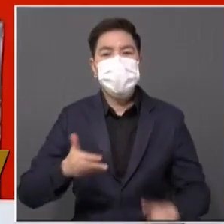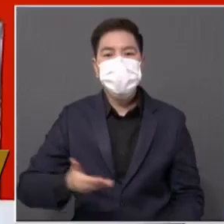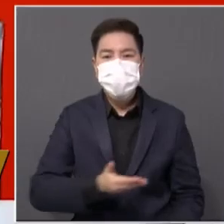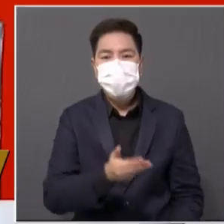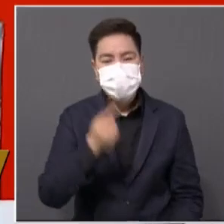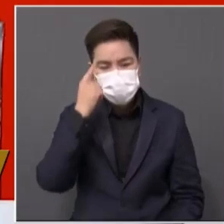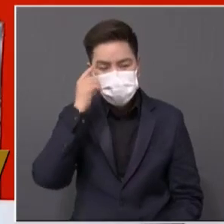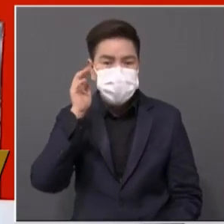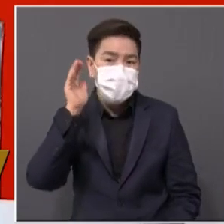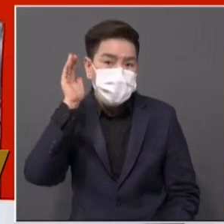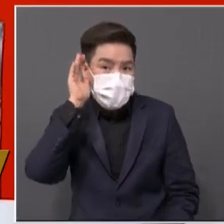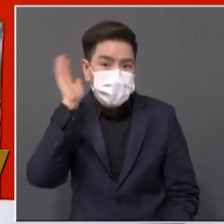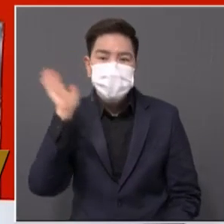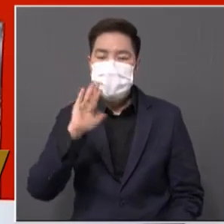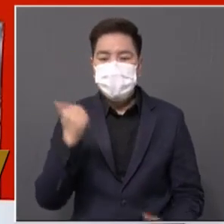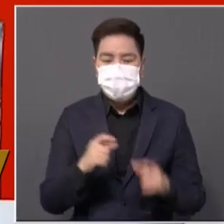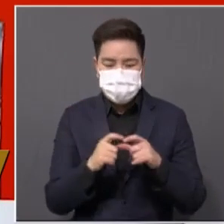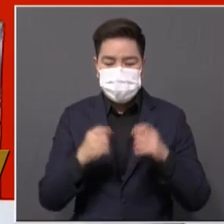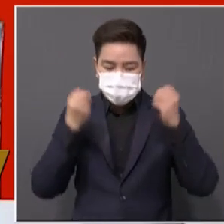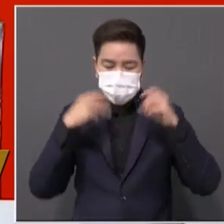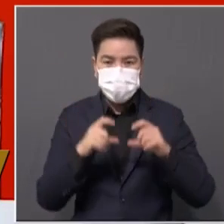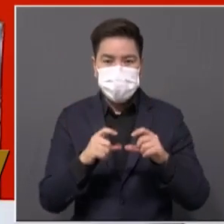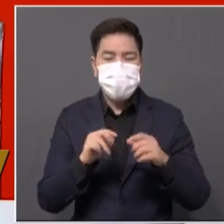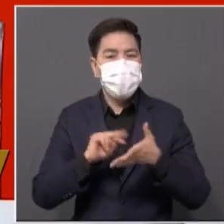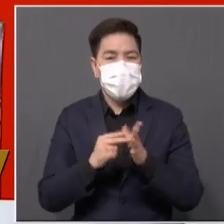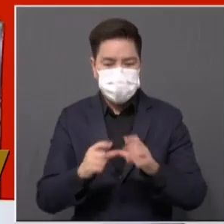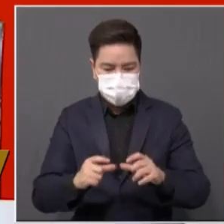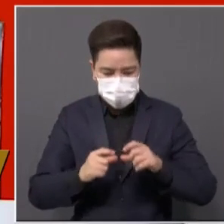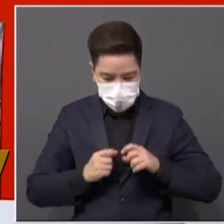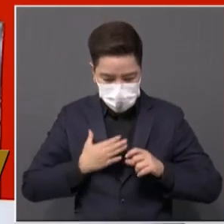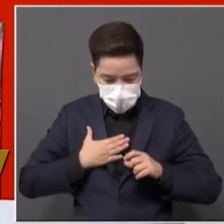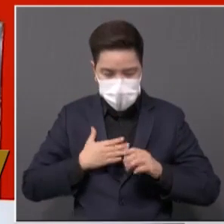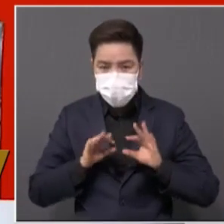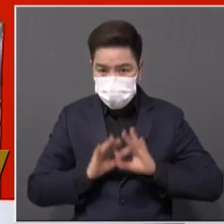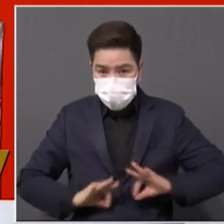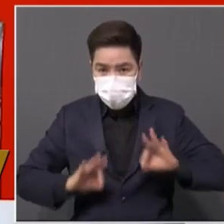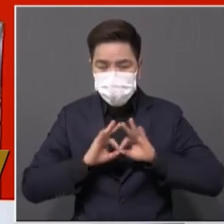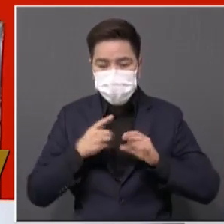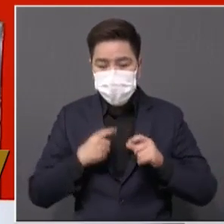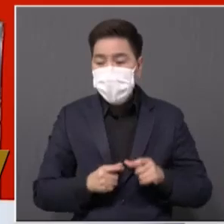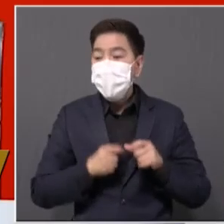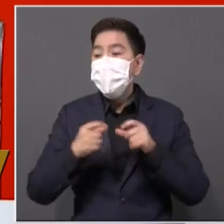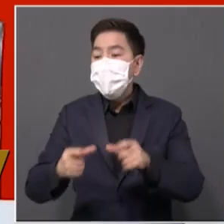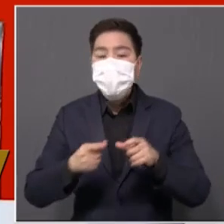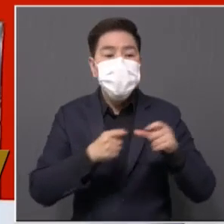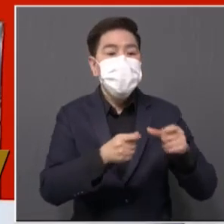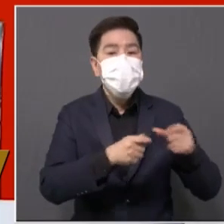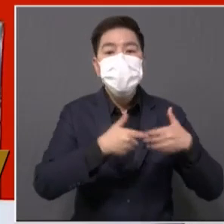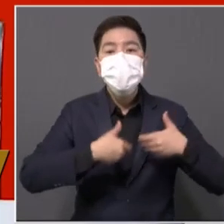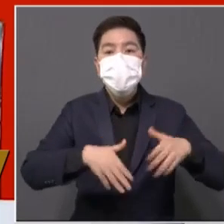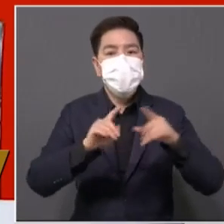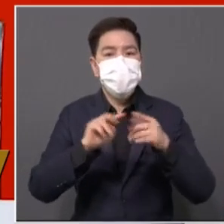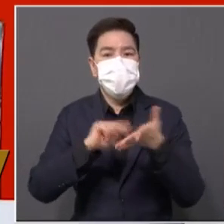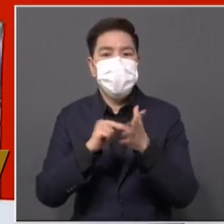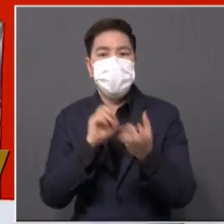เนี่ยไม่ควรหลงเชื่อเพราะว่าบัตรประชาชนเนี่ยเป็นสมบัติเฉพาะตัวของแต่ละคนการมอบหมายบัตประชาชนให้กับใคร